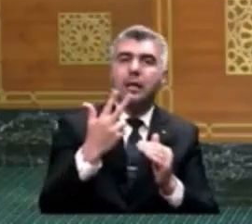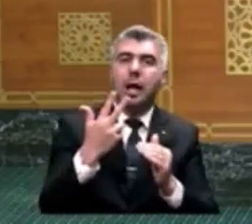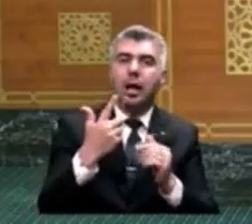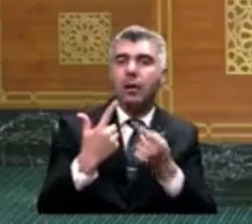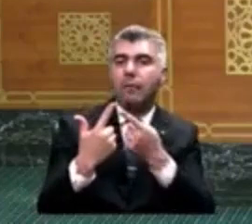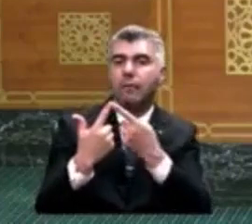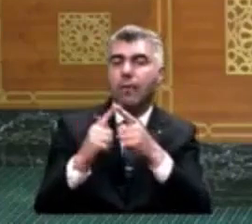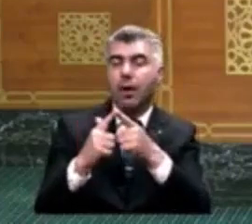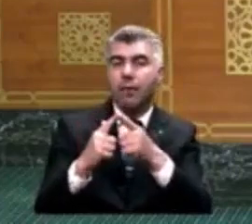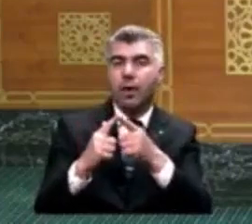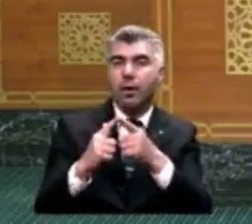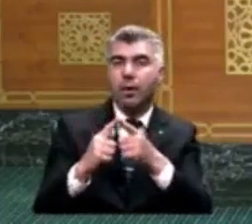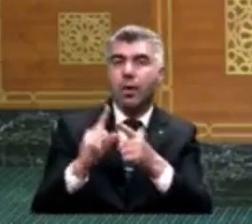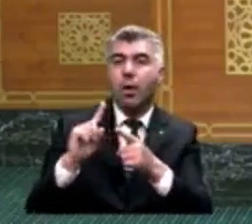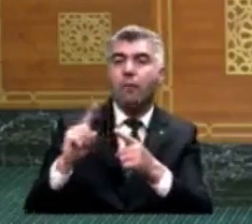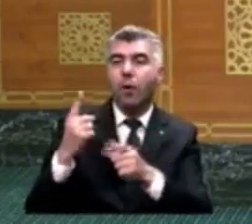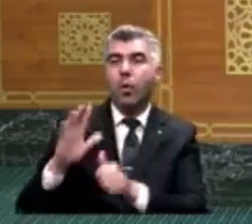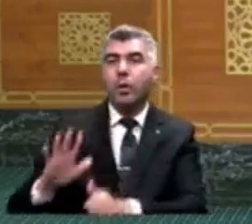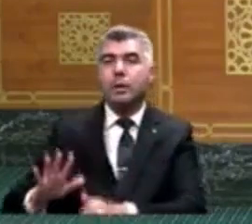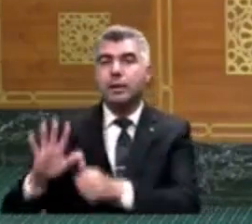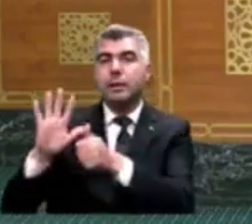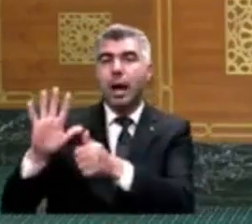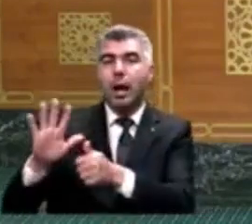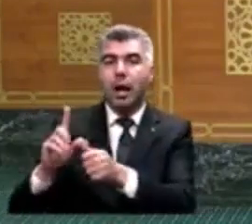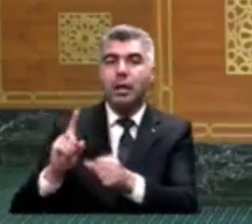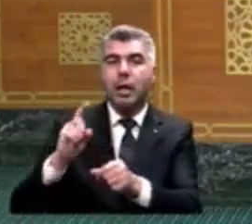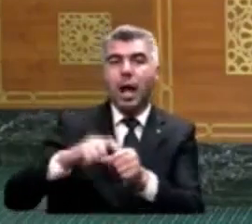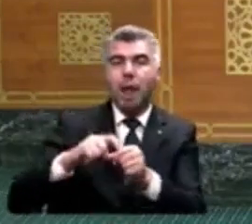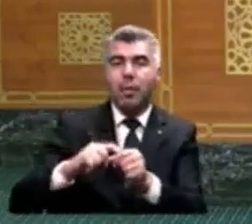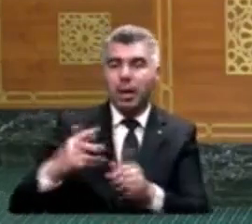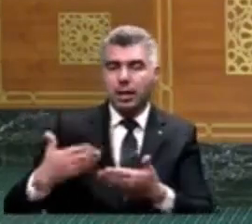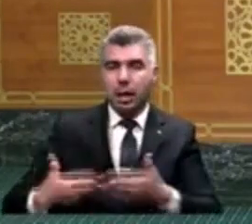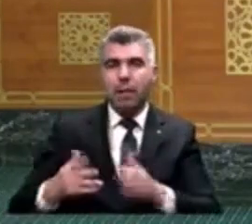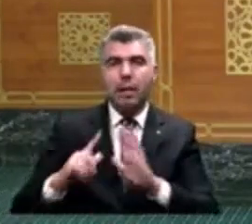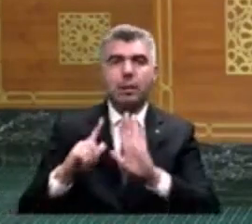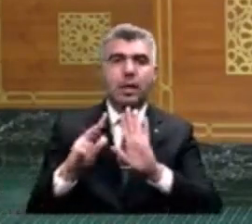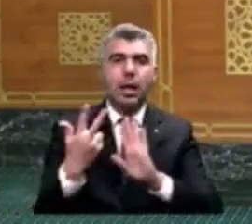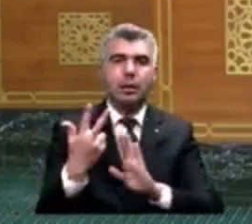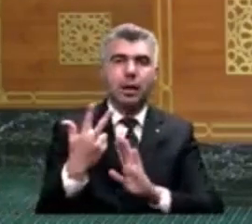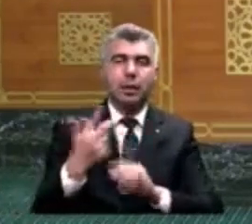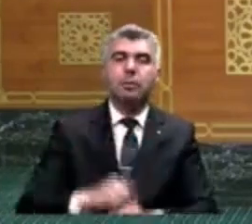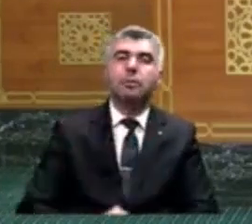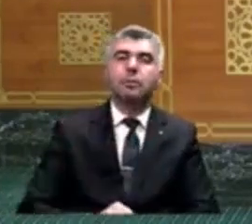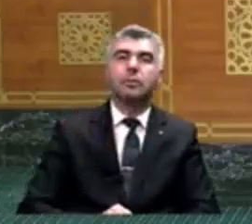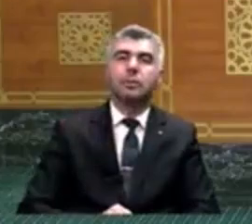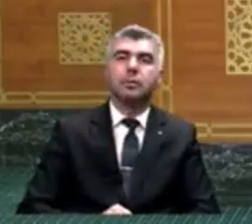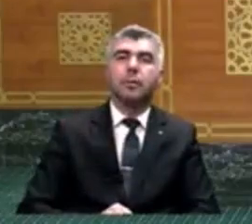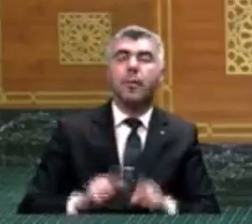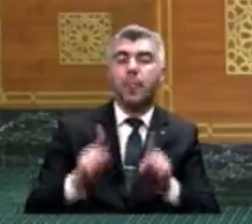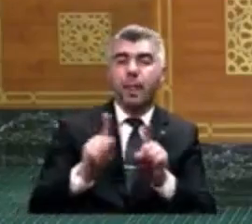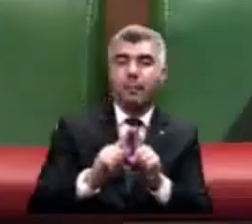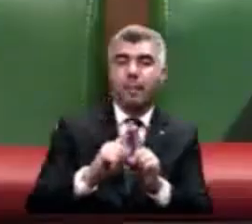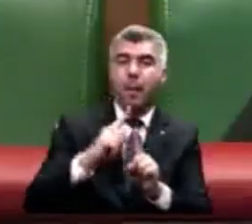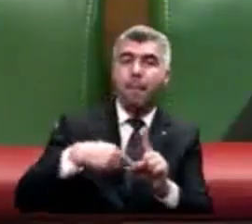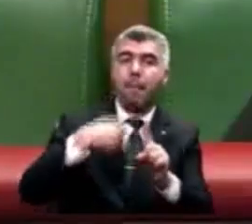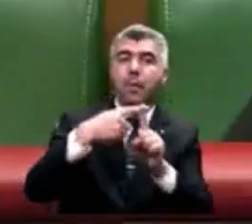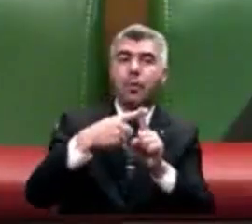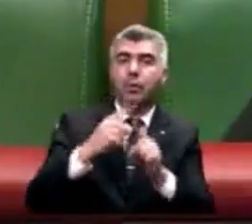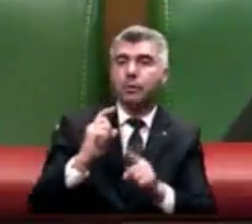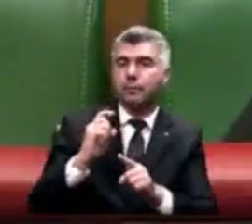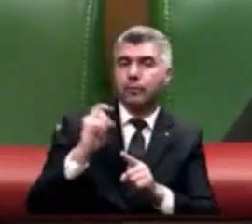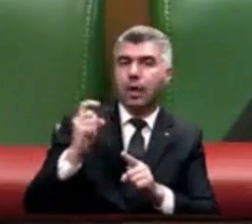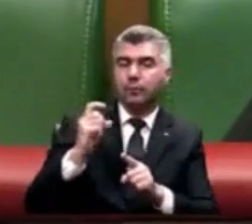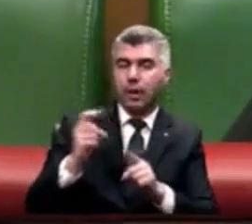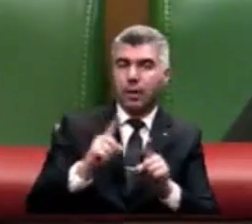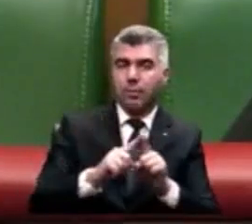هيئات بدل ستة هيئات. رابعاً تحسين دخل أطر هيئة التدريس